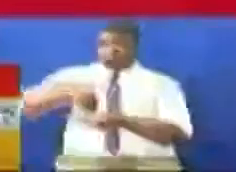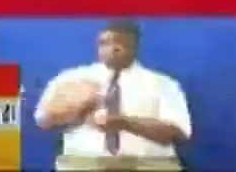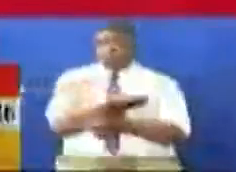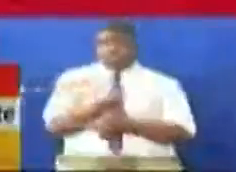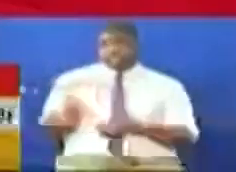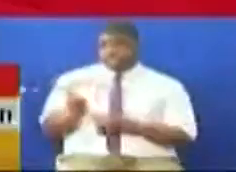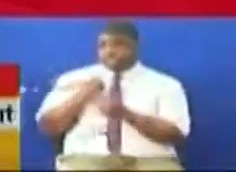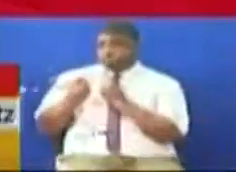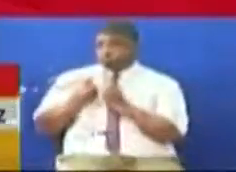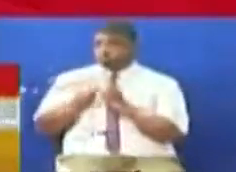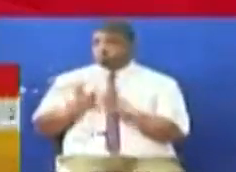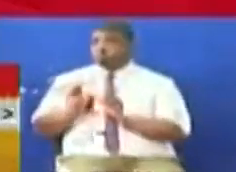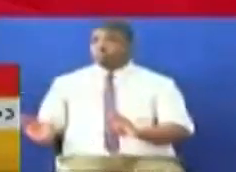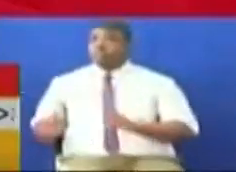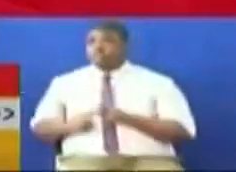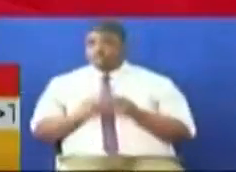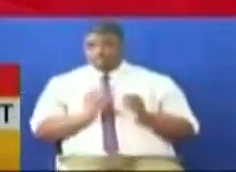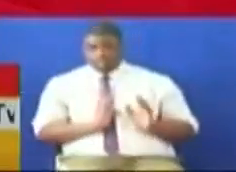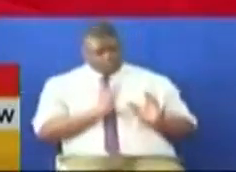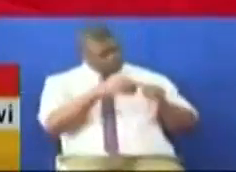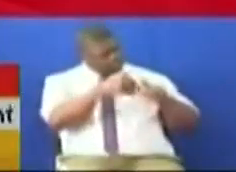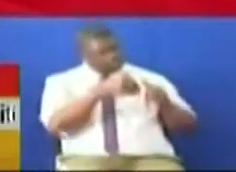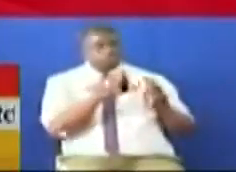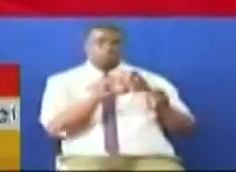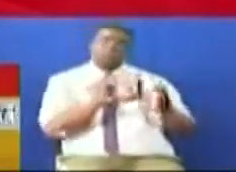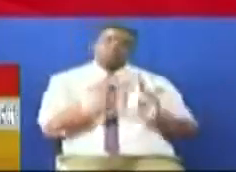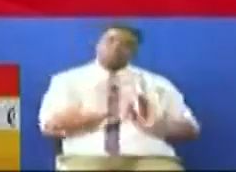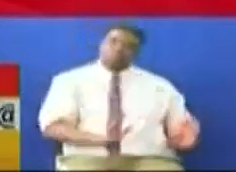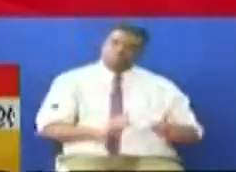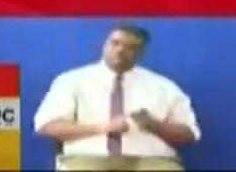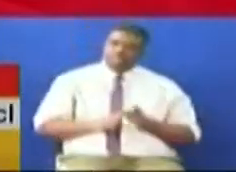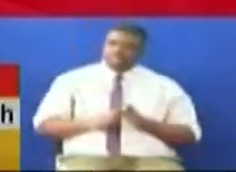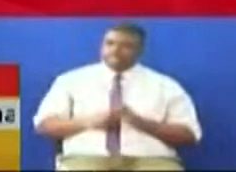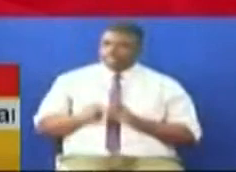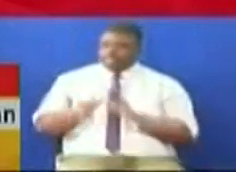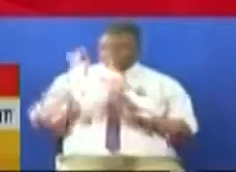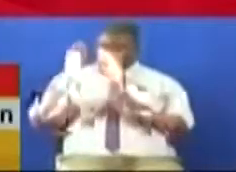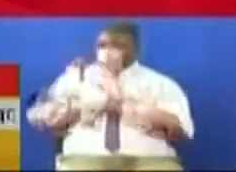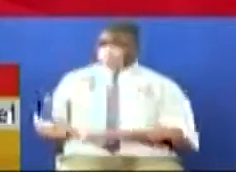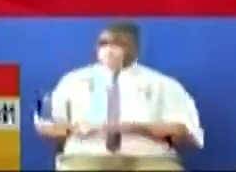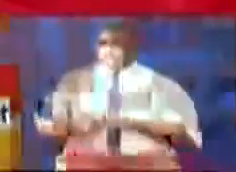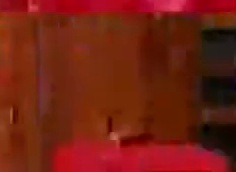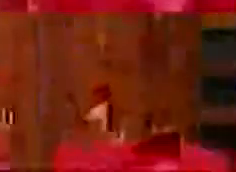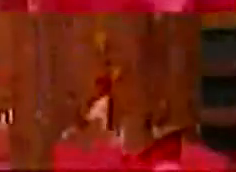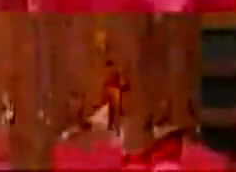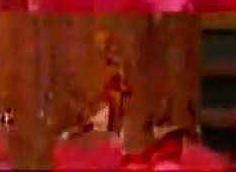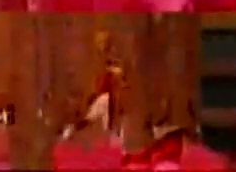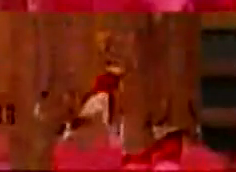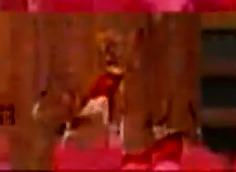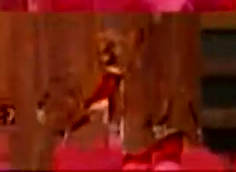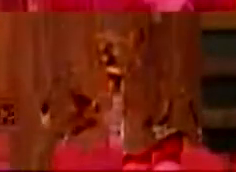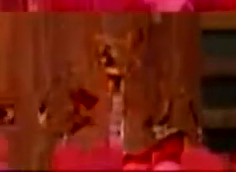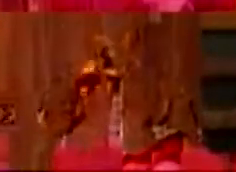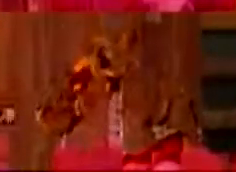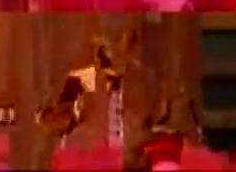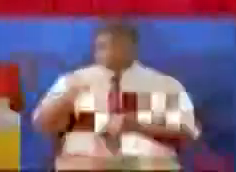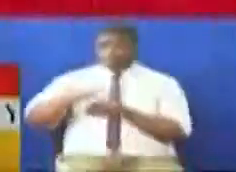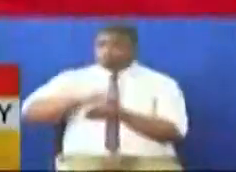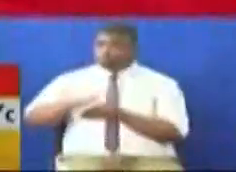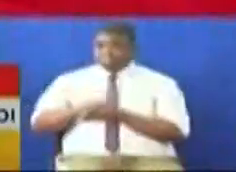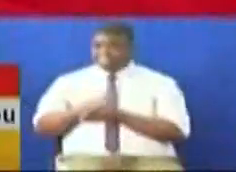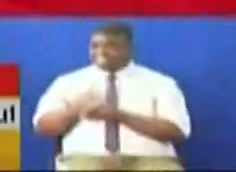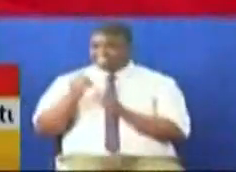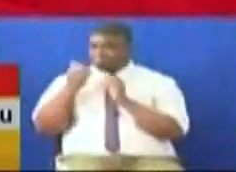hapo amezungumza, lakini pia kwenye kamati tumezungumza. Ukisoma taarifa ya CAG utaona kulikuwa na matumizi ambayo hayakuwa na